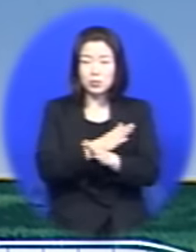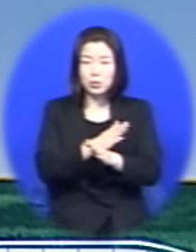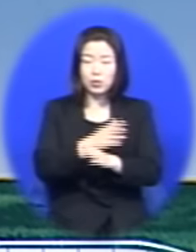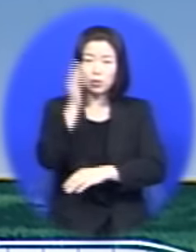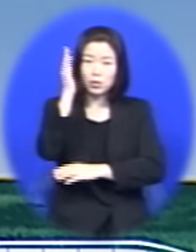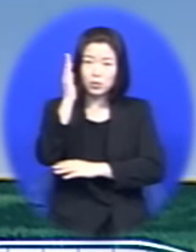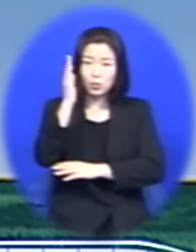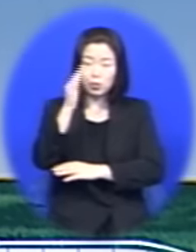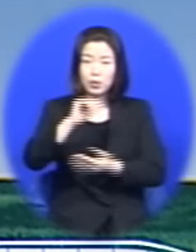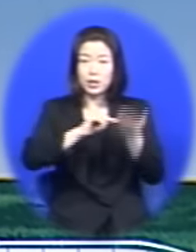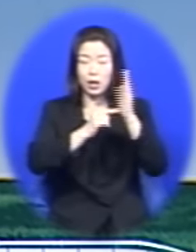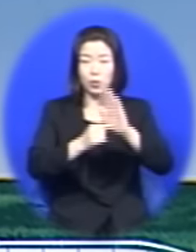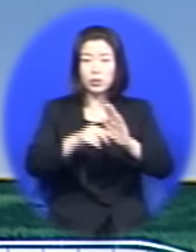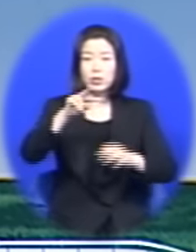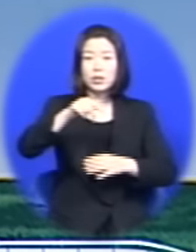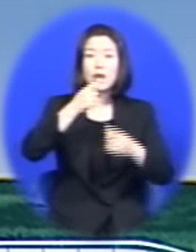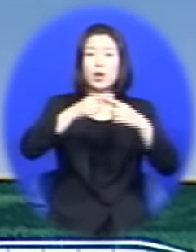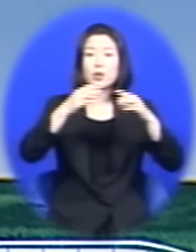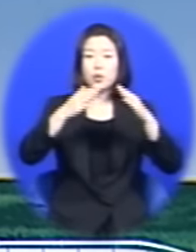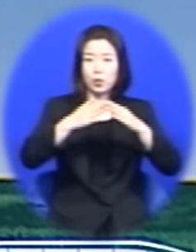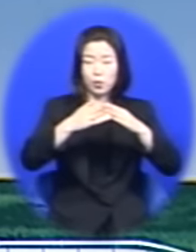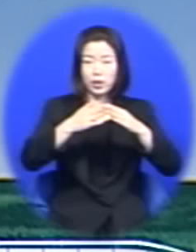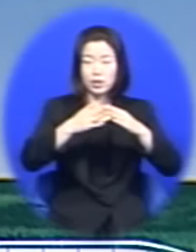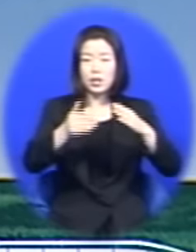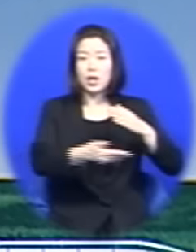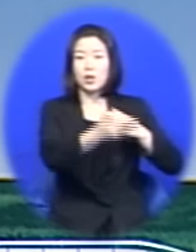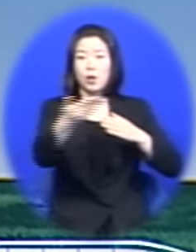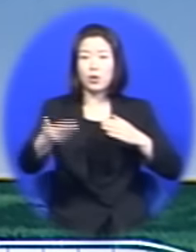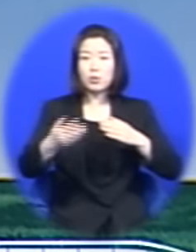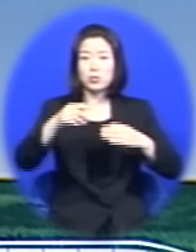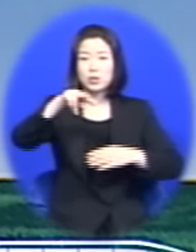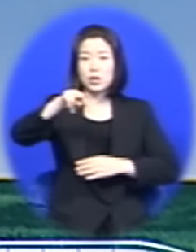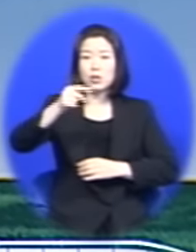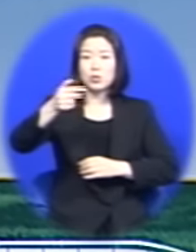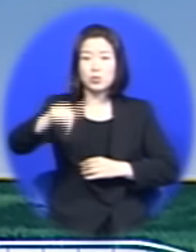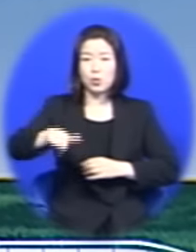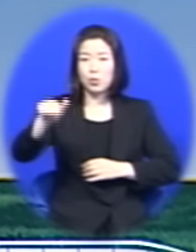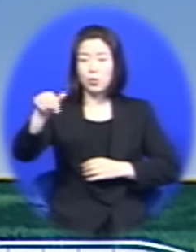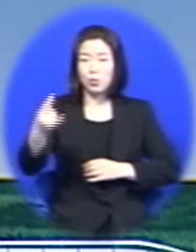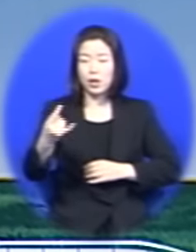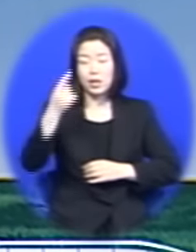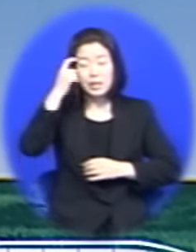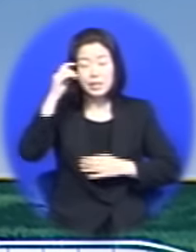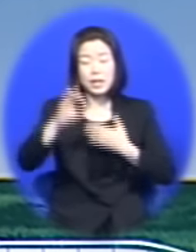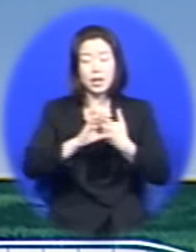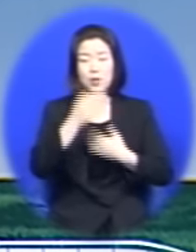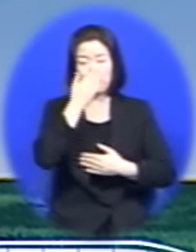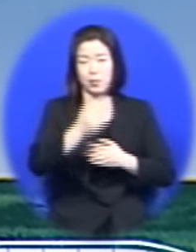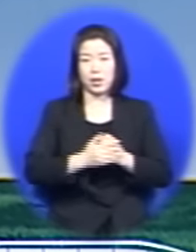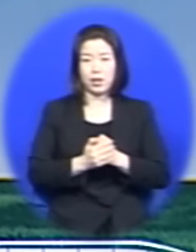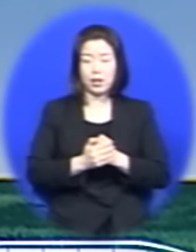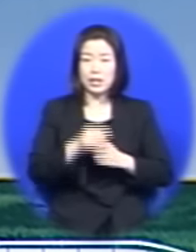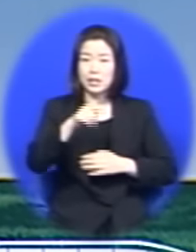나오는 교회는 여러분의 속회를 생각하시면 돼요. 속회. 이